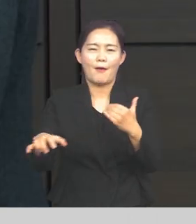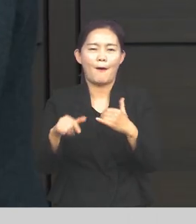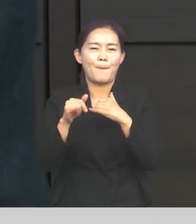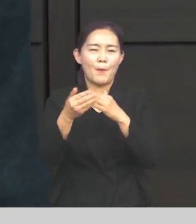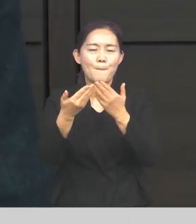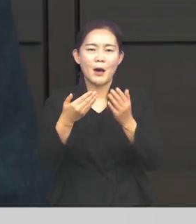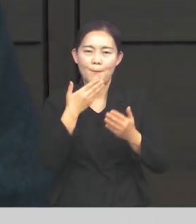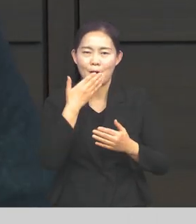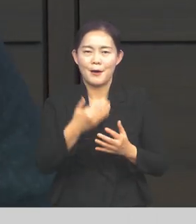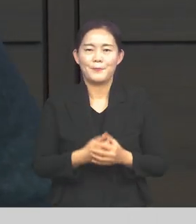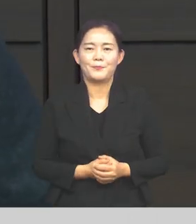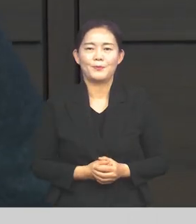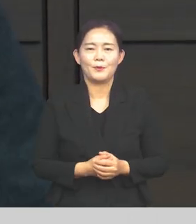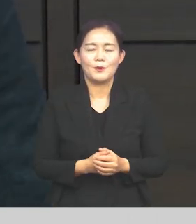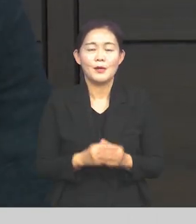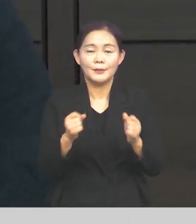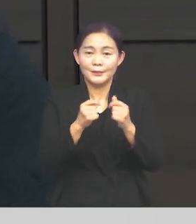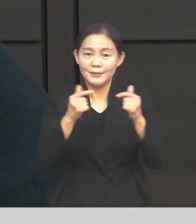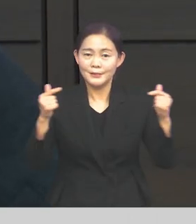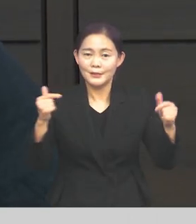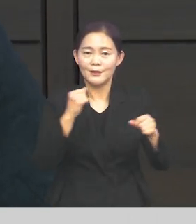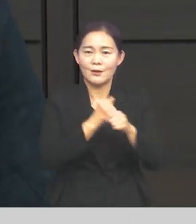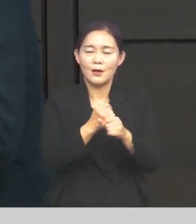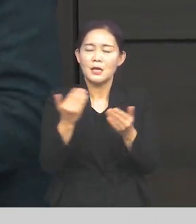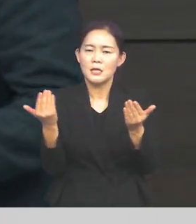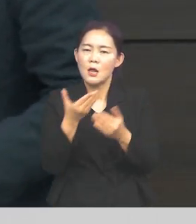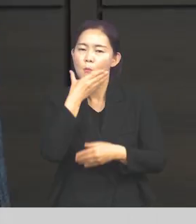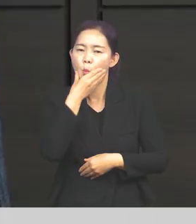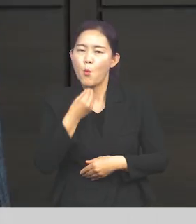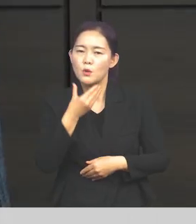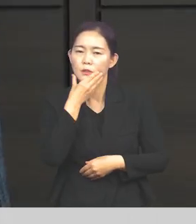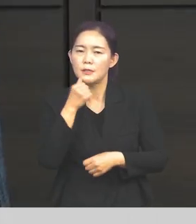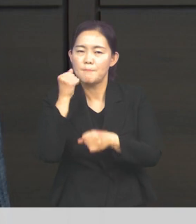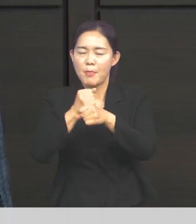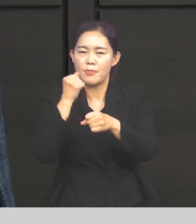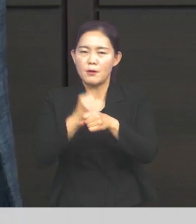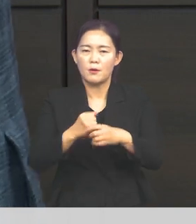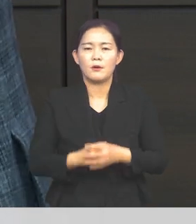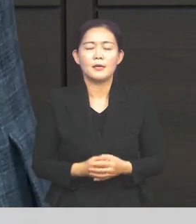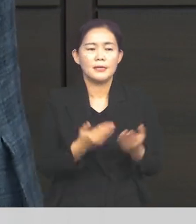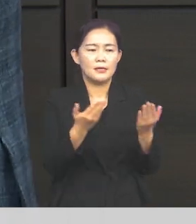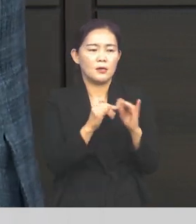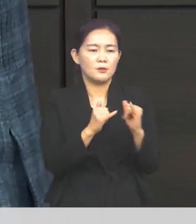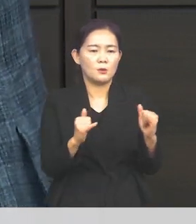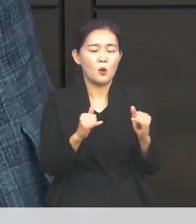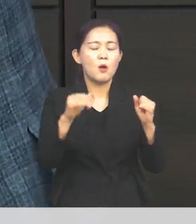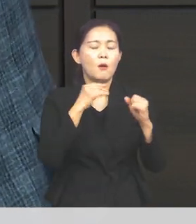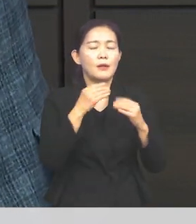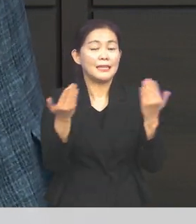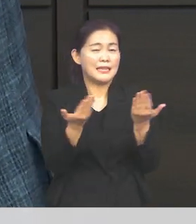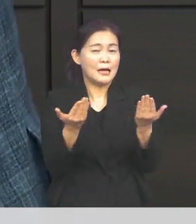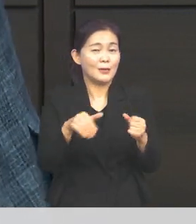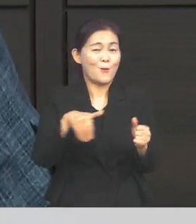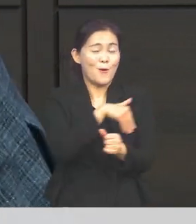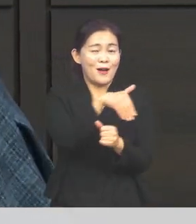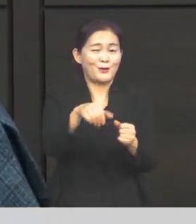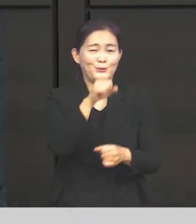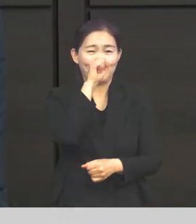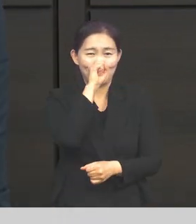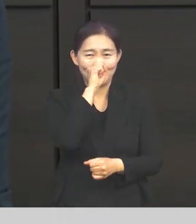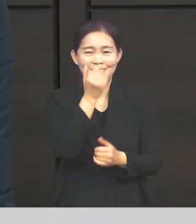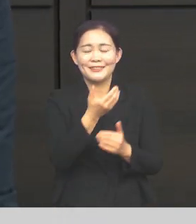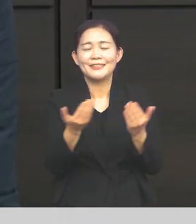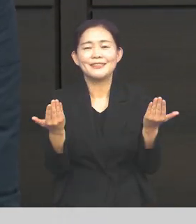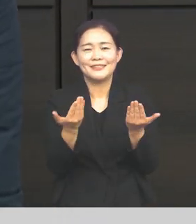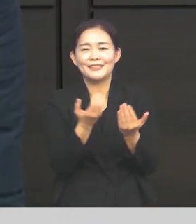9곳입니다. 이들 기업은 고용 증대 외에도 다양한 직원 복지 제도를 시행해 직원들이 근무하기 좋은 환경을 조성해